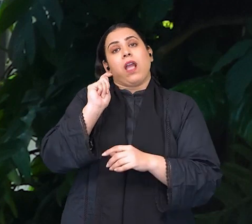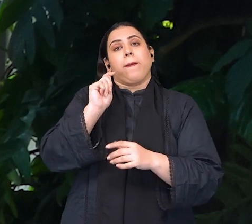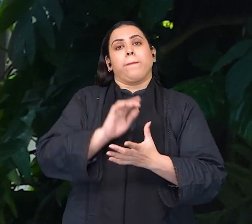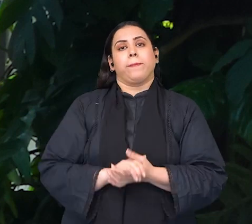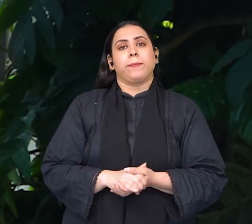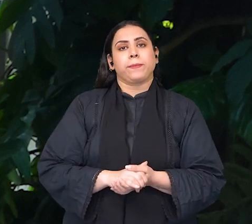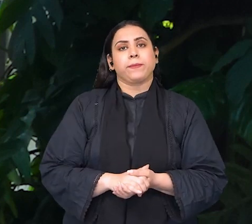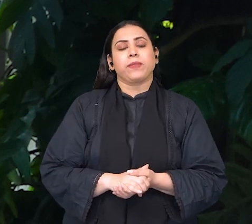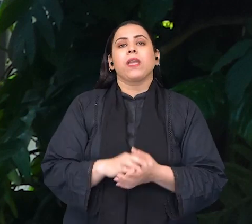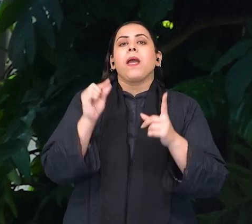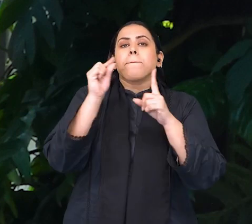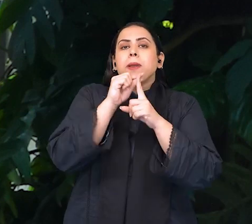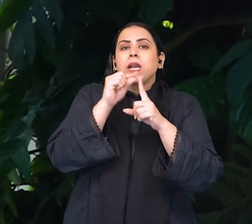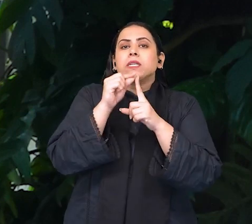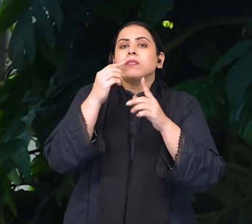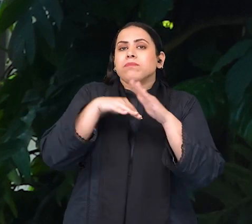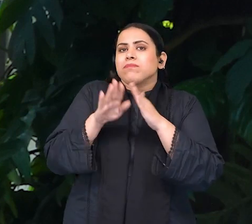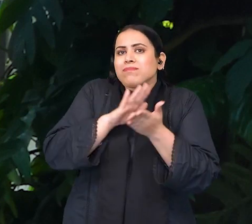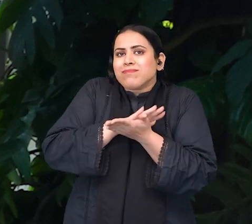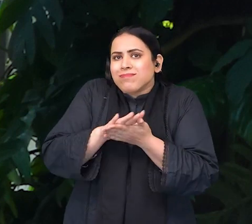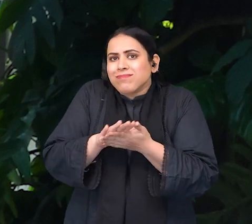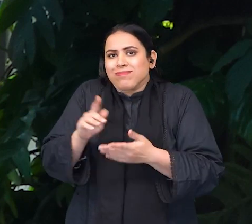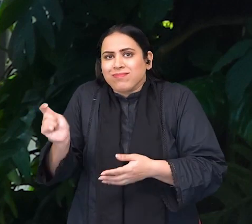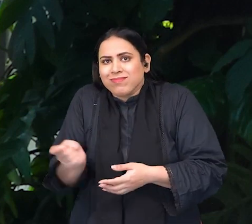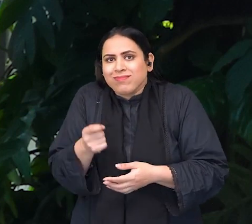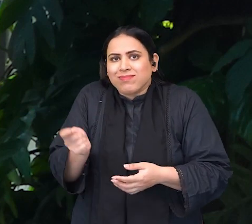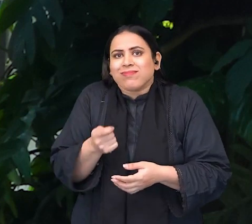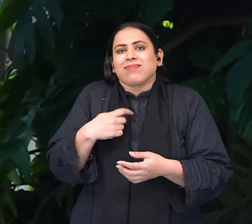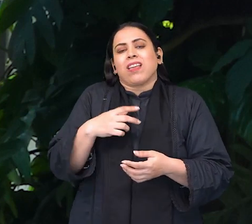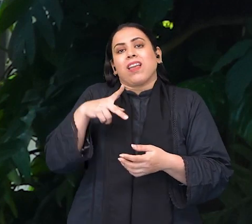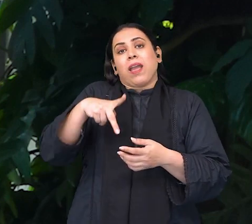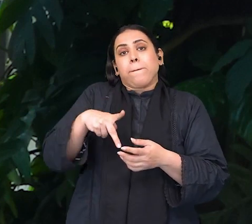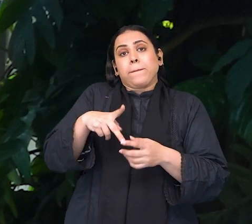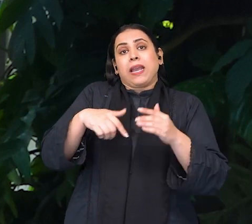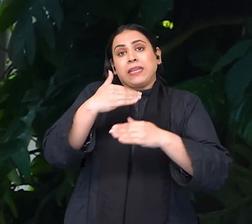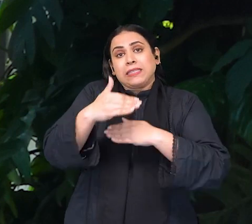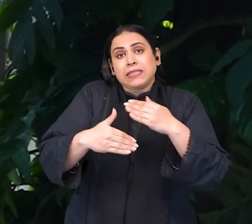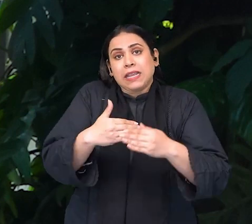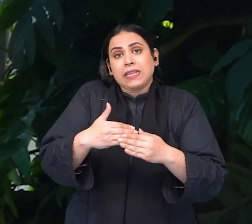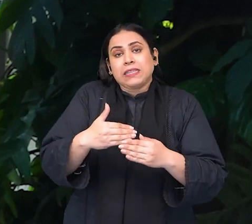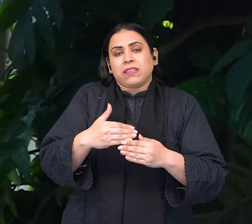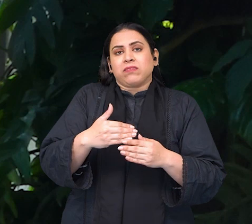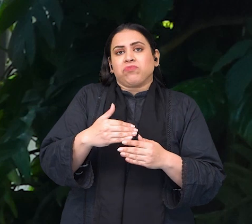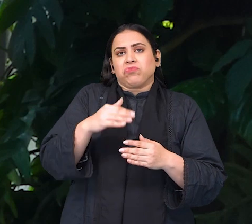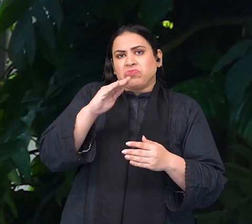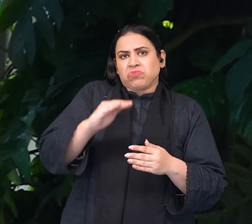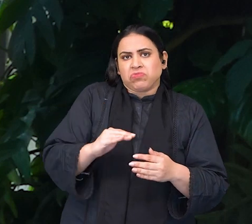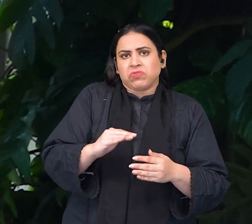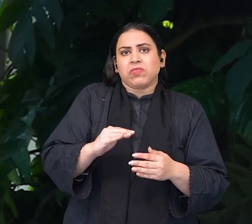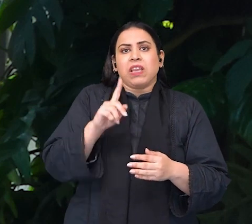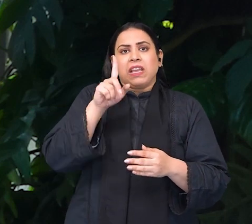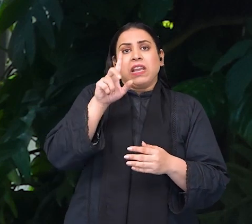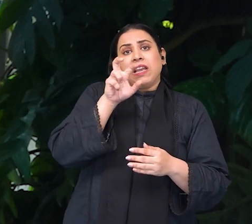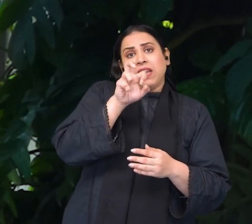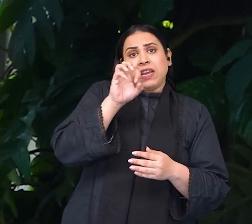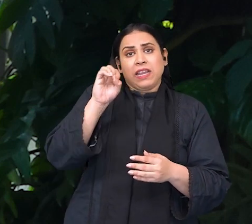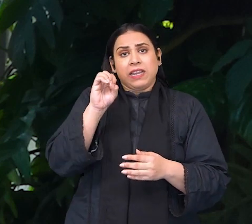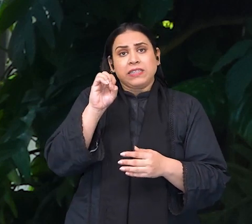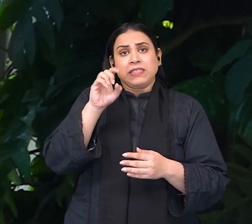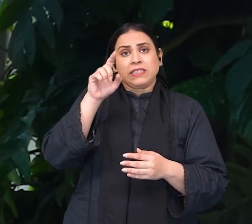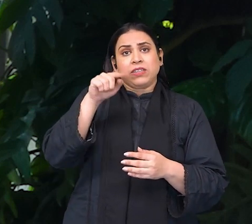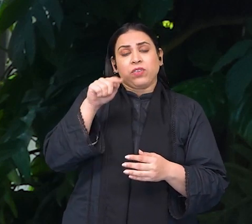work. पाकिस्तान में sanitation workers predominantly marginalized communities से ताल्लुक़ रखते हैं, जिसमें